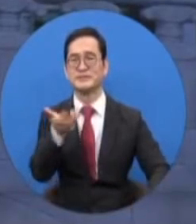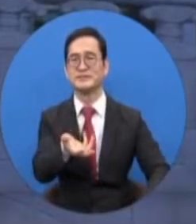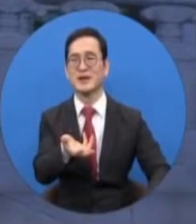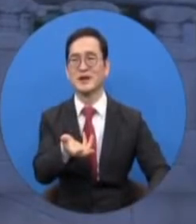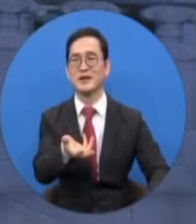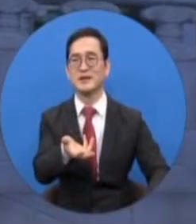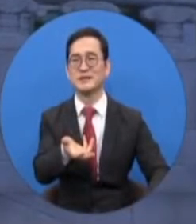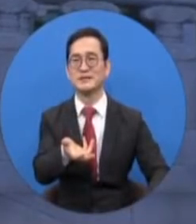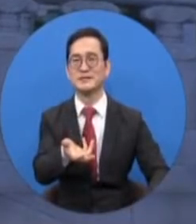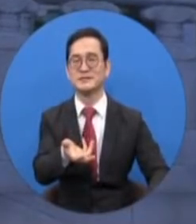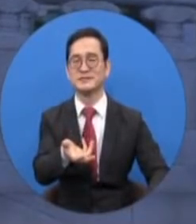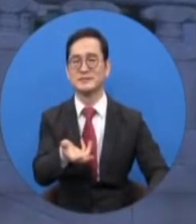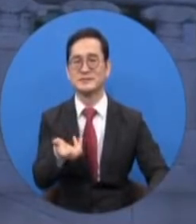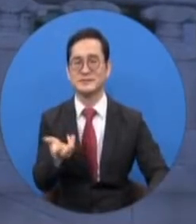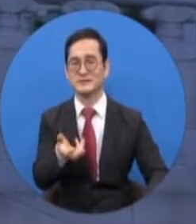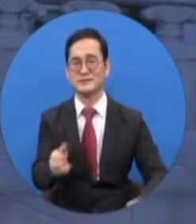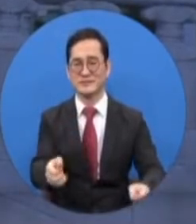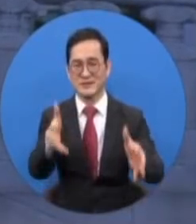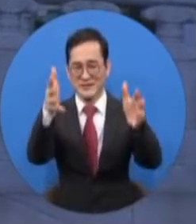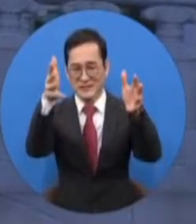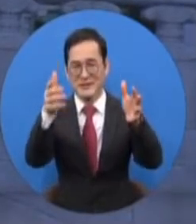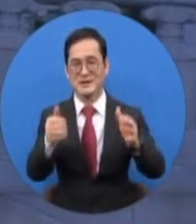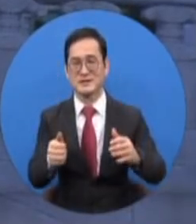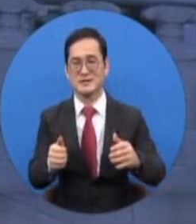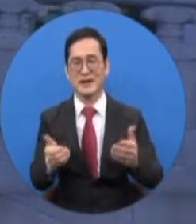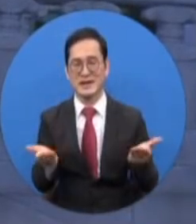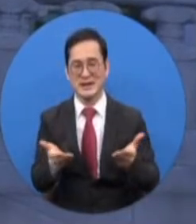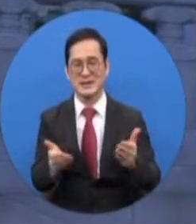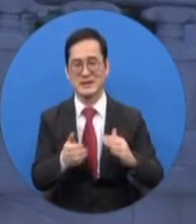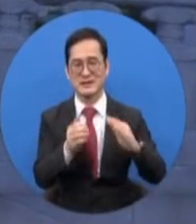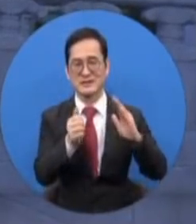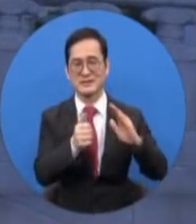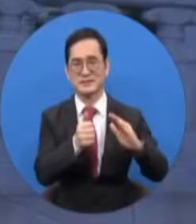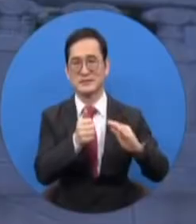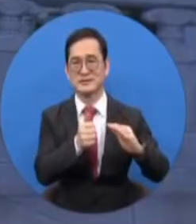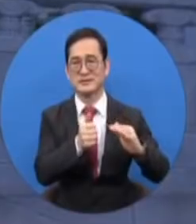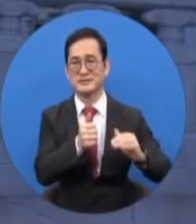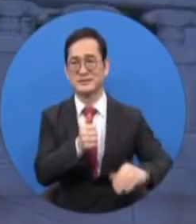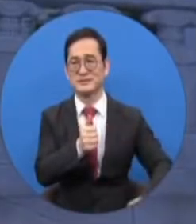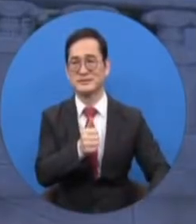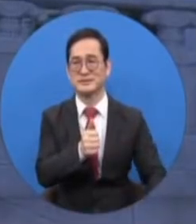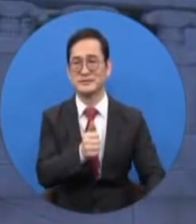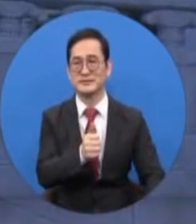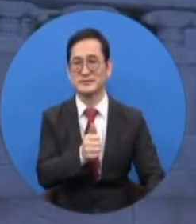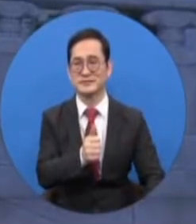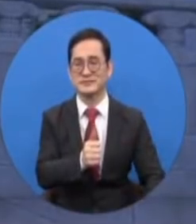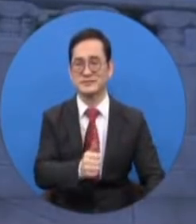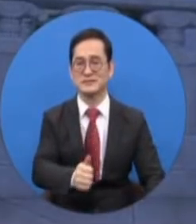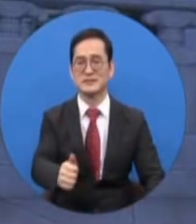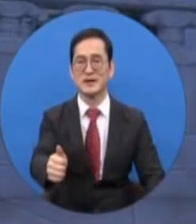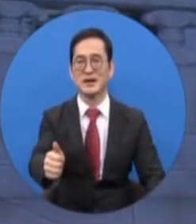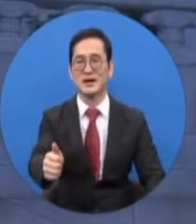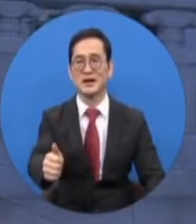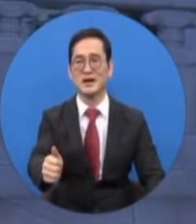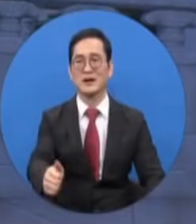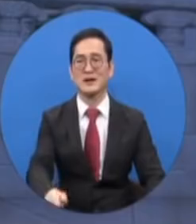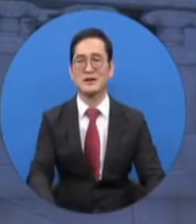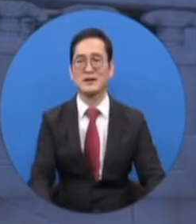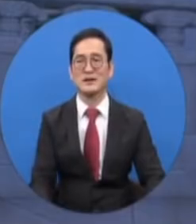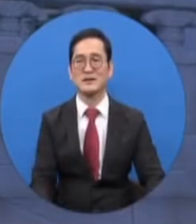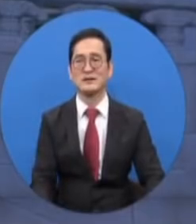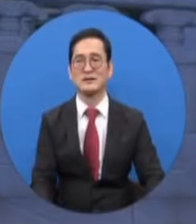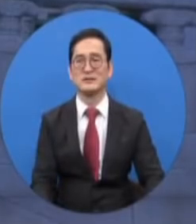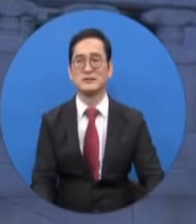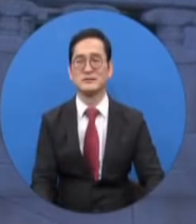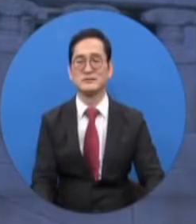청와대 구중궁궐 안에 또 들어가서 거기서 계단 앞에서 대통령 기자회견 하는 것보다 무슨 일 있을 때 정부청사 앞에